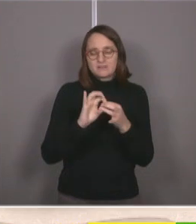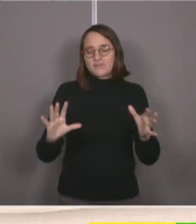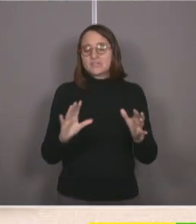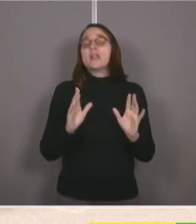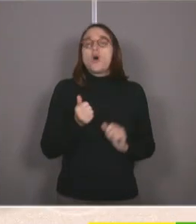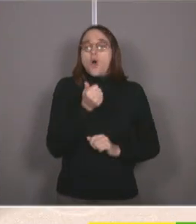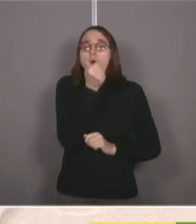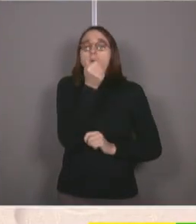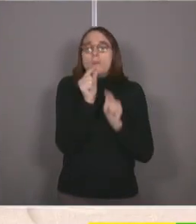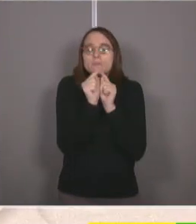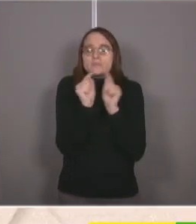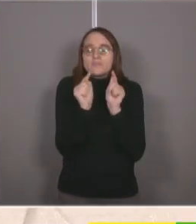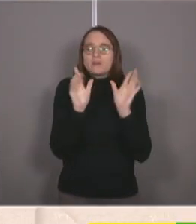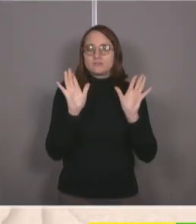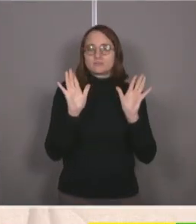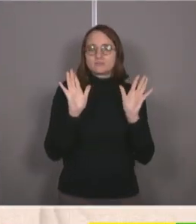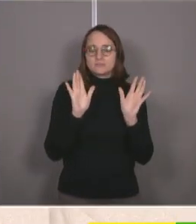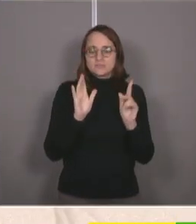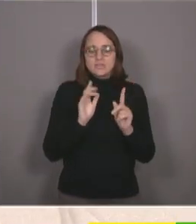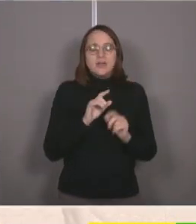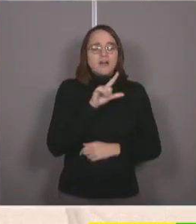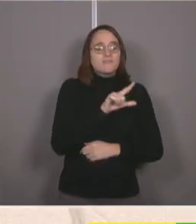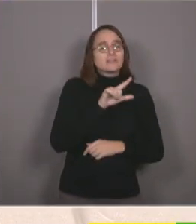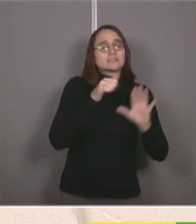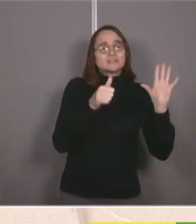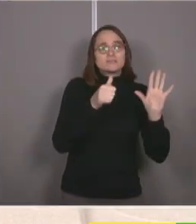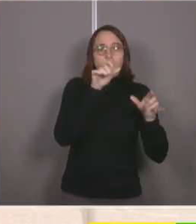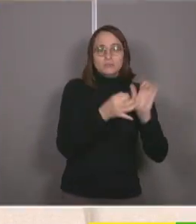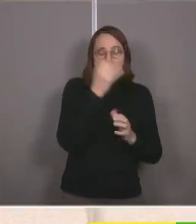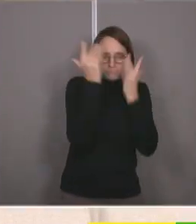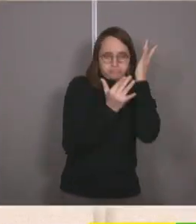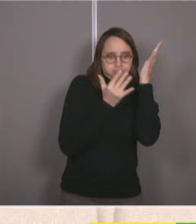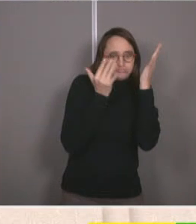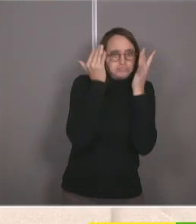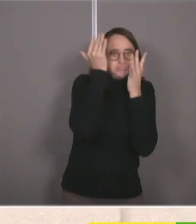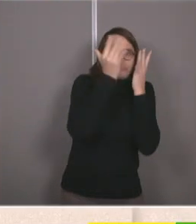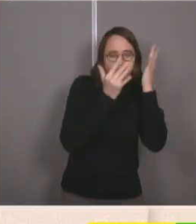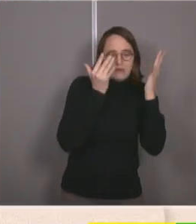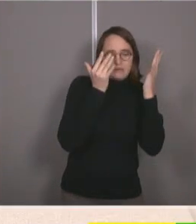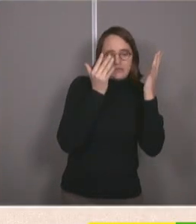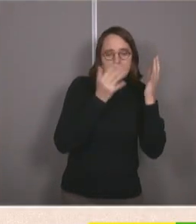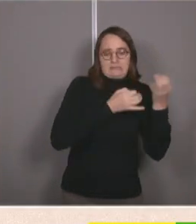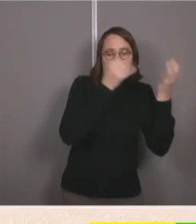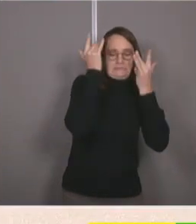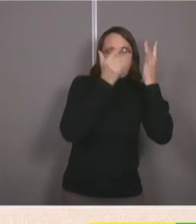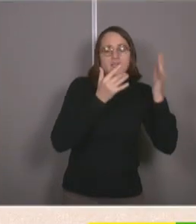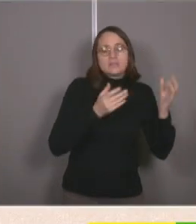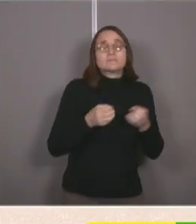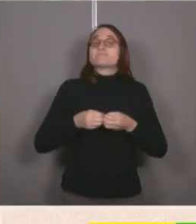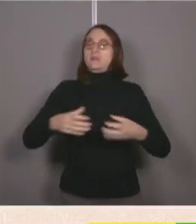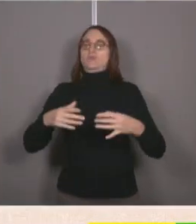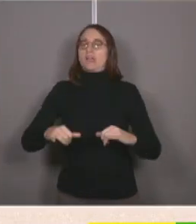c'est une différence d'intensité où on a 26% de Français très inquiets, et vous le voyez à gauche du tableau, beaucoup plus de jeunes, on